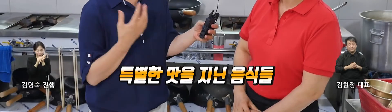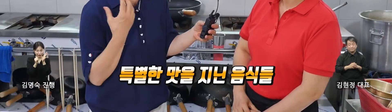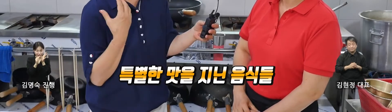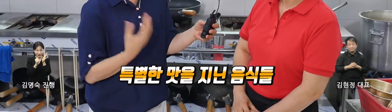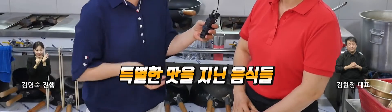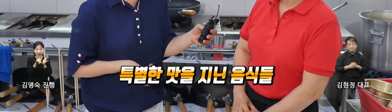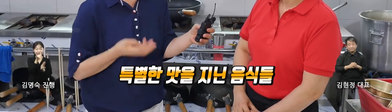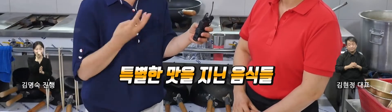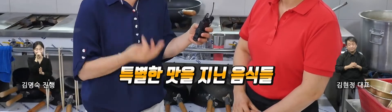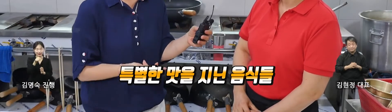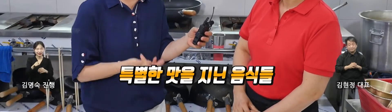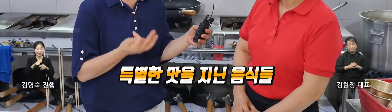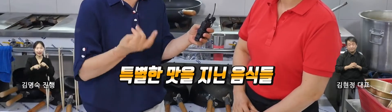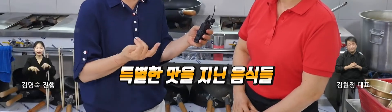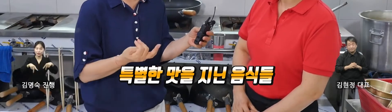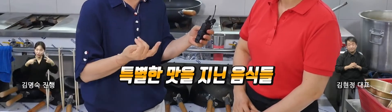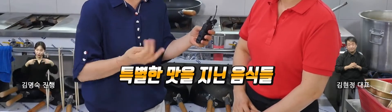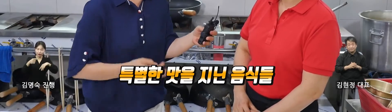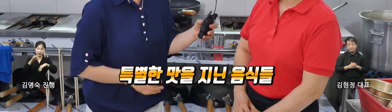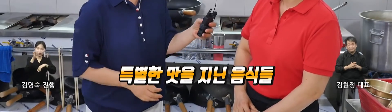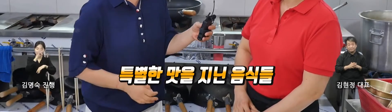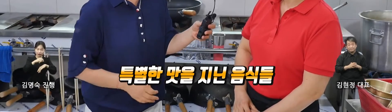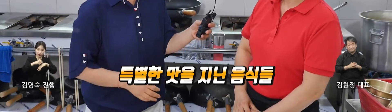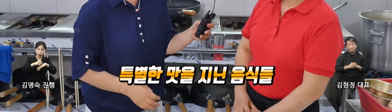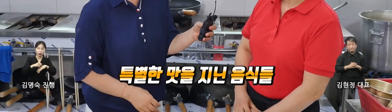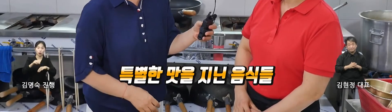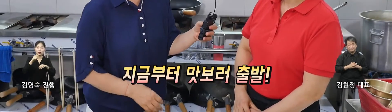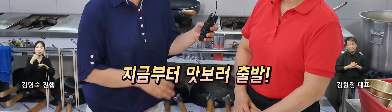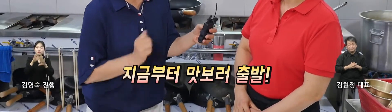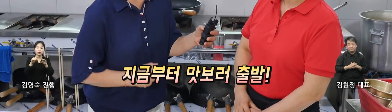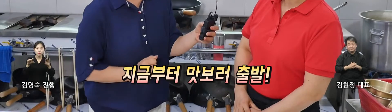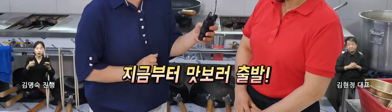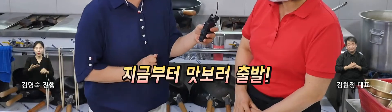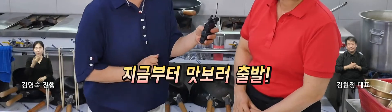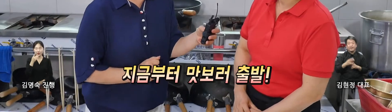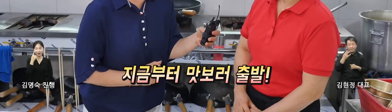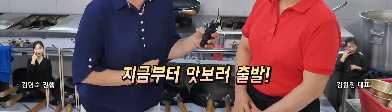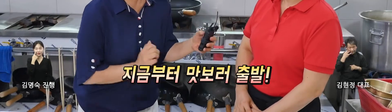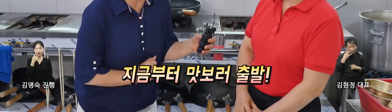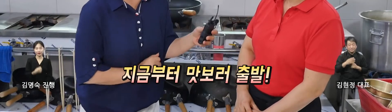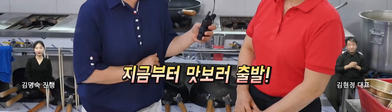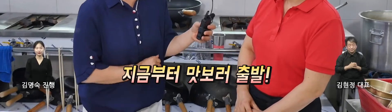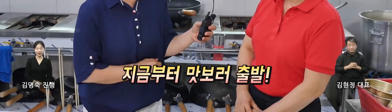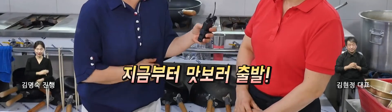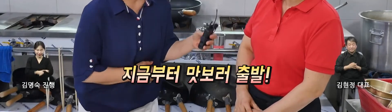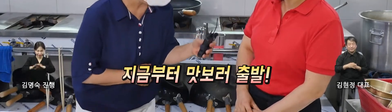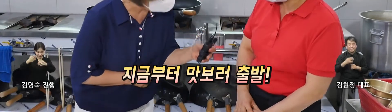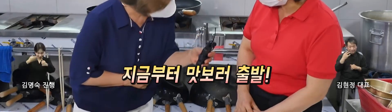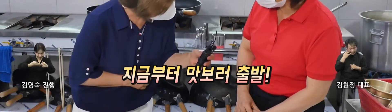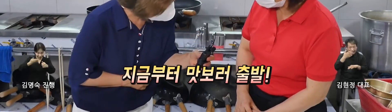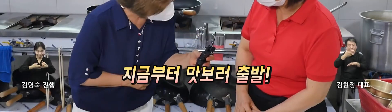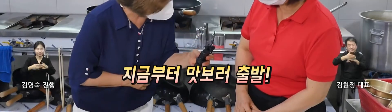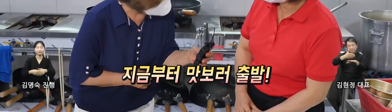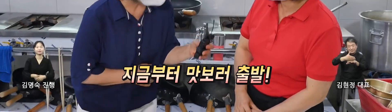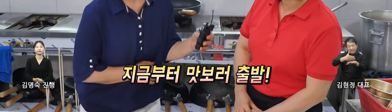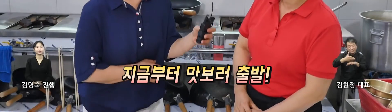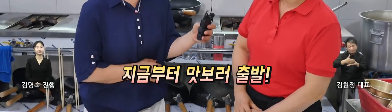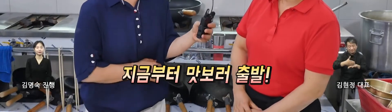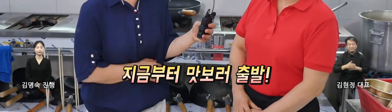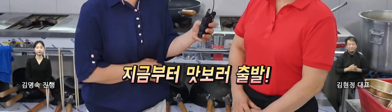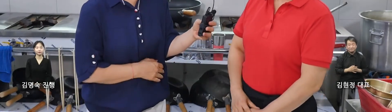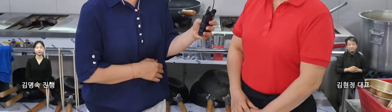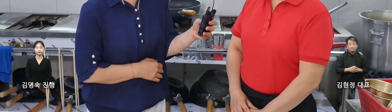가지고 있는 이 집의 칼국수와 수육, 두부두루치기 네. 한번 맛을 보도록 하겠습니다. 네네네. 네, 잘 부탁드립니다. 네, 감사합니다.